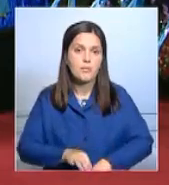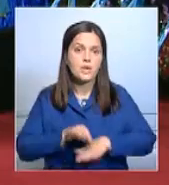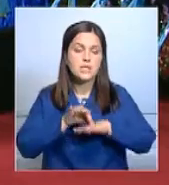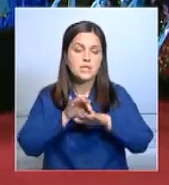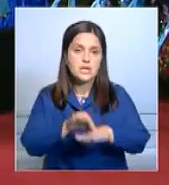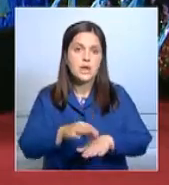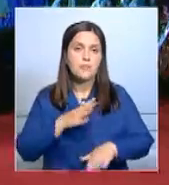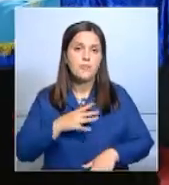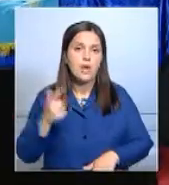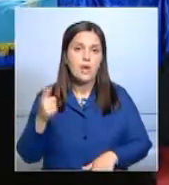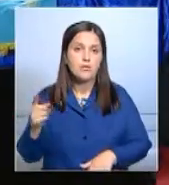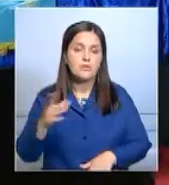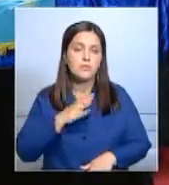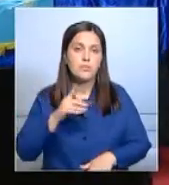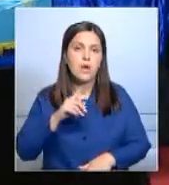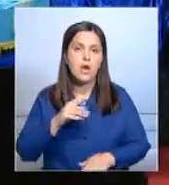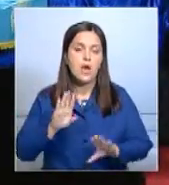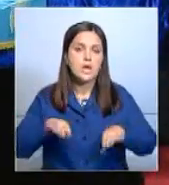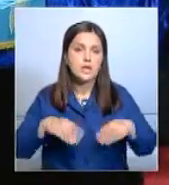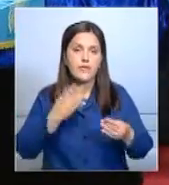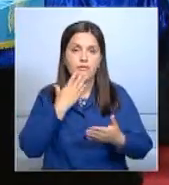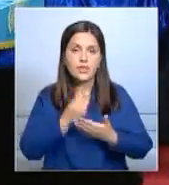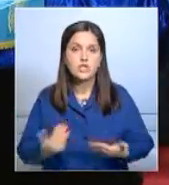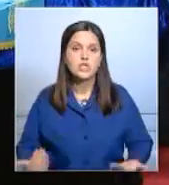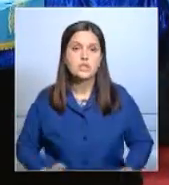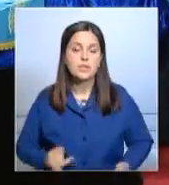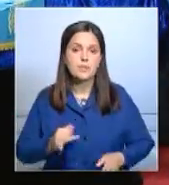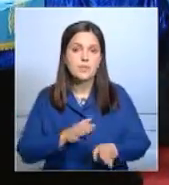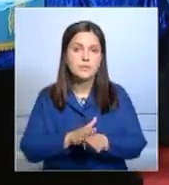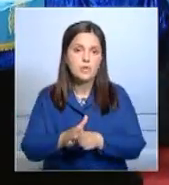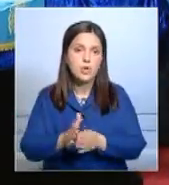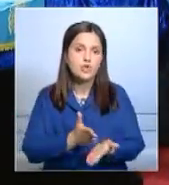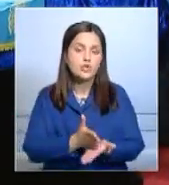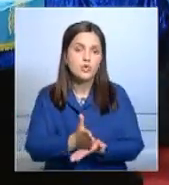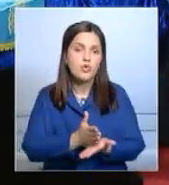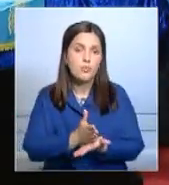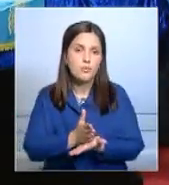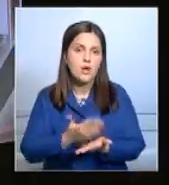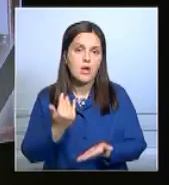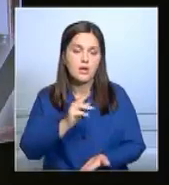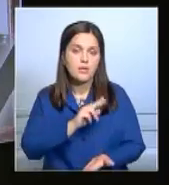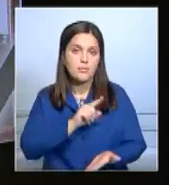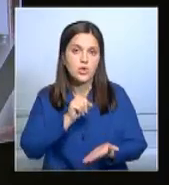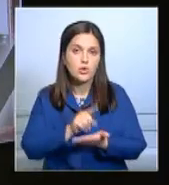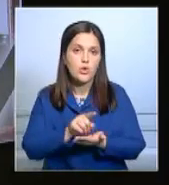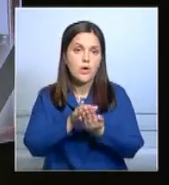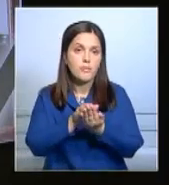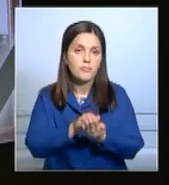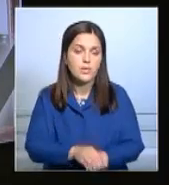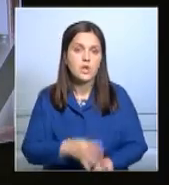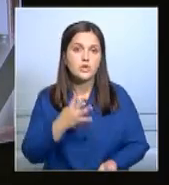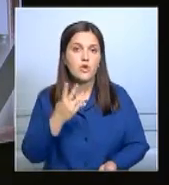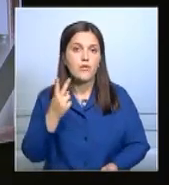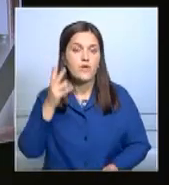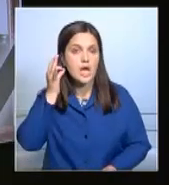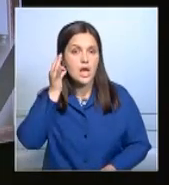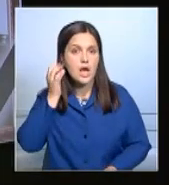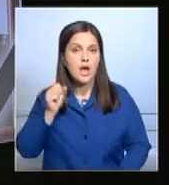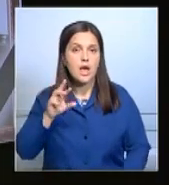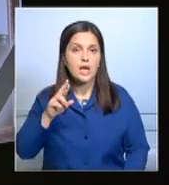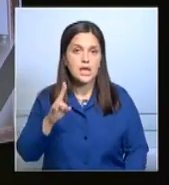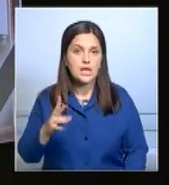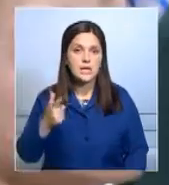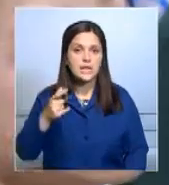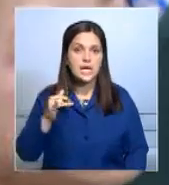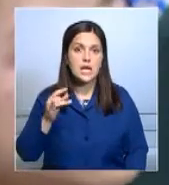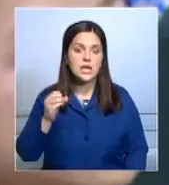горожане проводили в последний путь героев, отдавших свои жизни при исполнении служебного долга. Церемония прощания с 42-летним Аяном